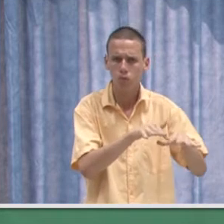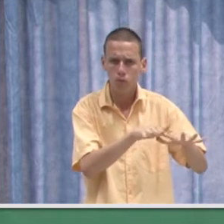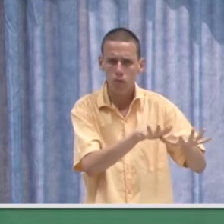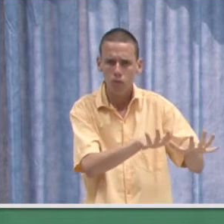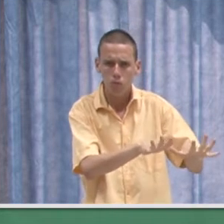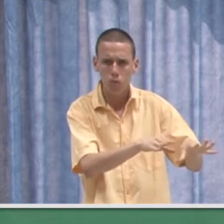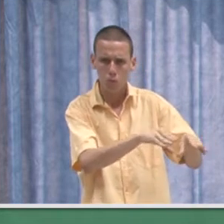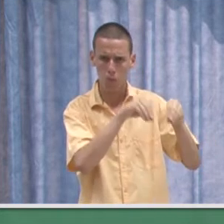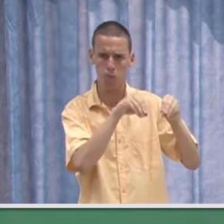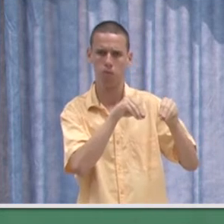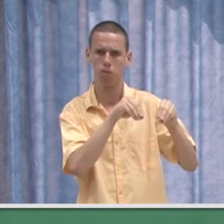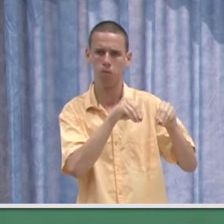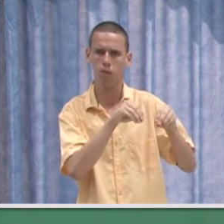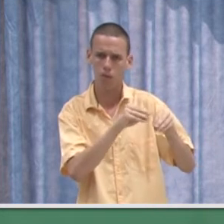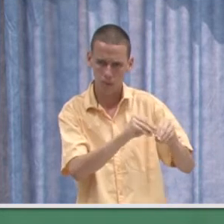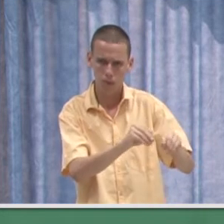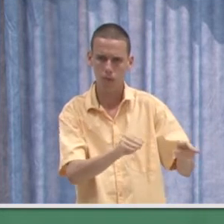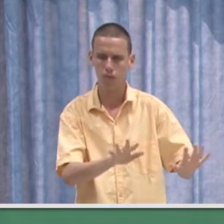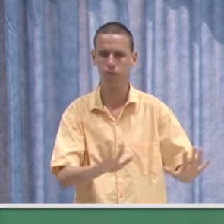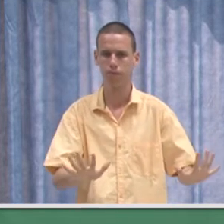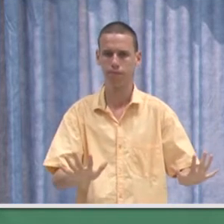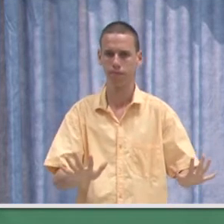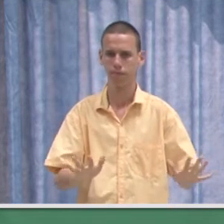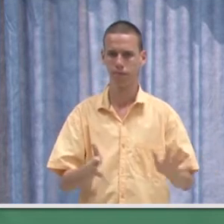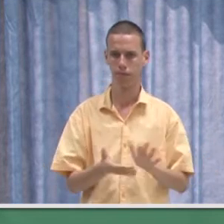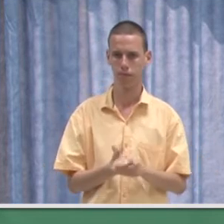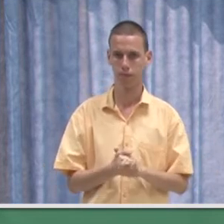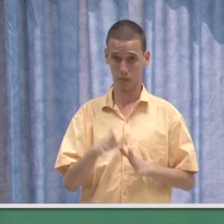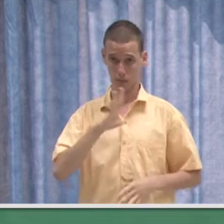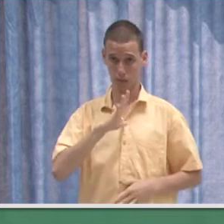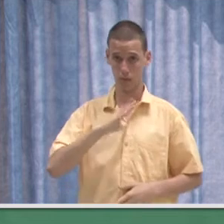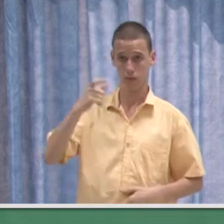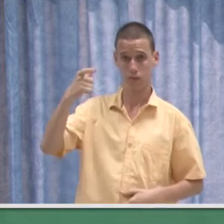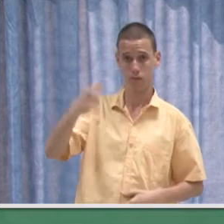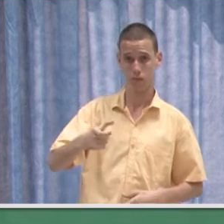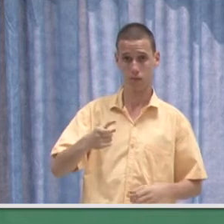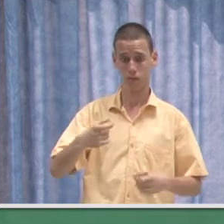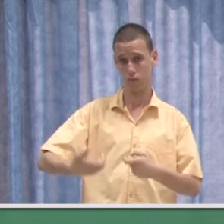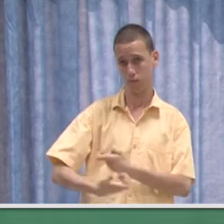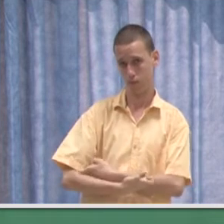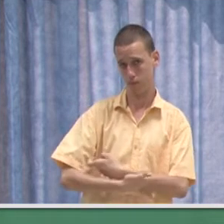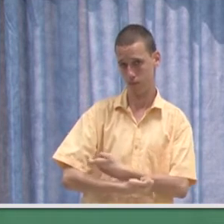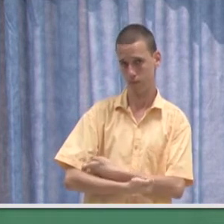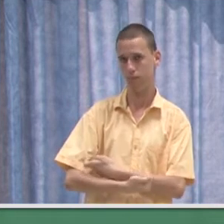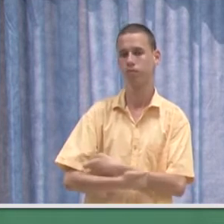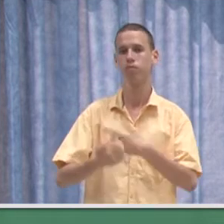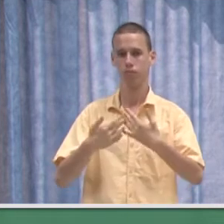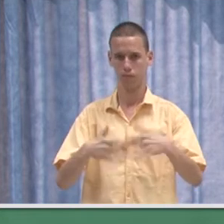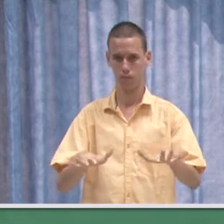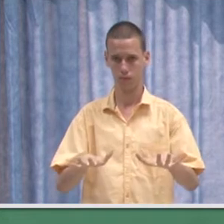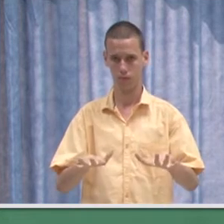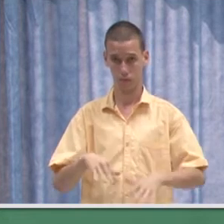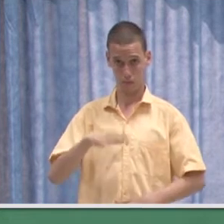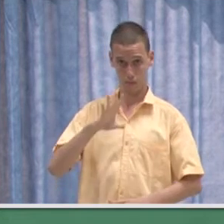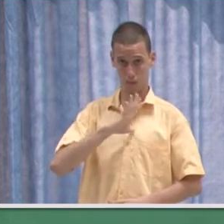été testés et qui sont infectés. Et par exemple, tout le temps, dit, ça n'est pas tout. Il y a des gens qui sont infectés, qui n'ont pas de symptômes, qui